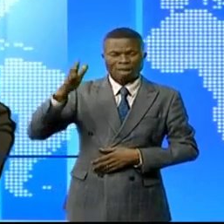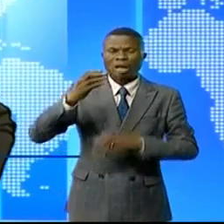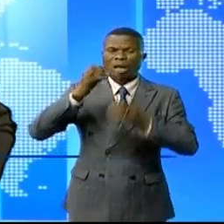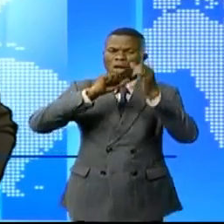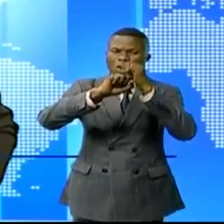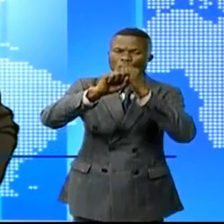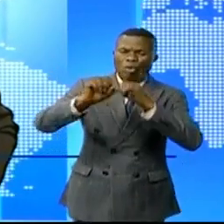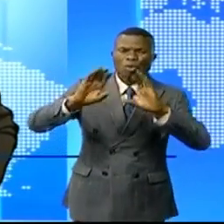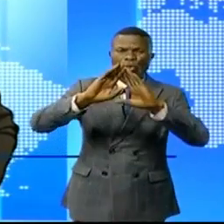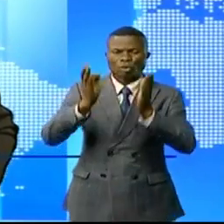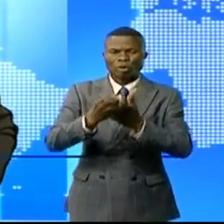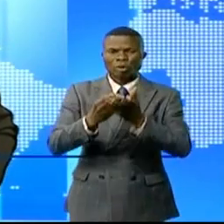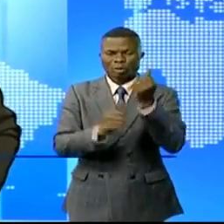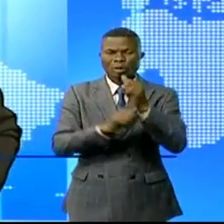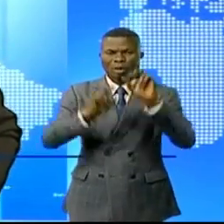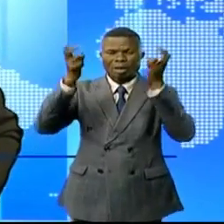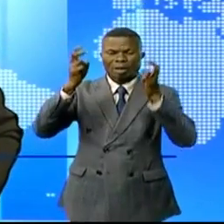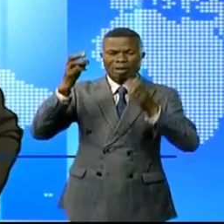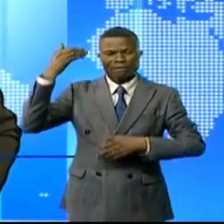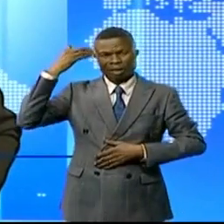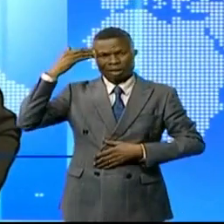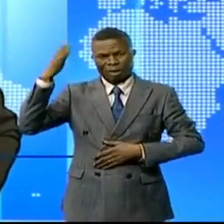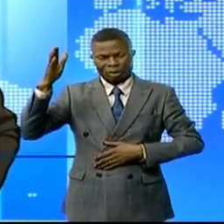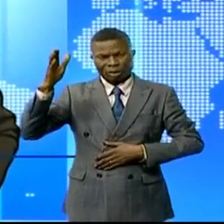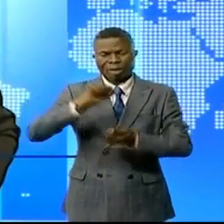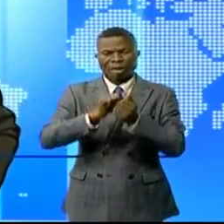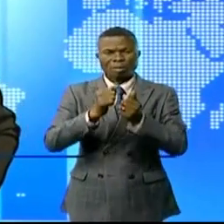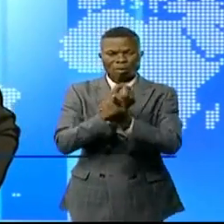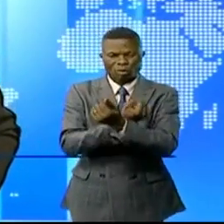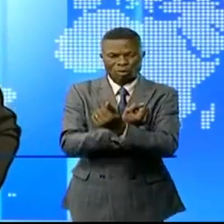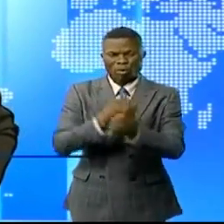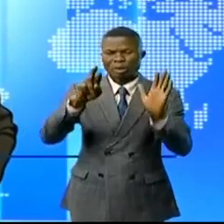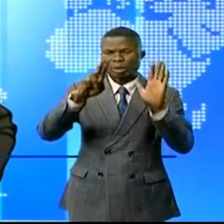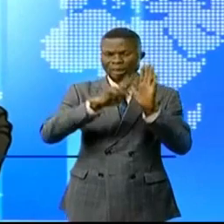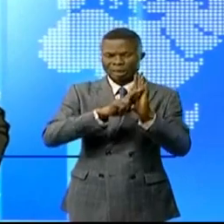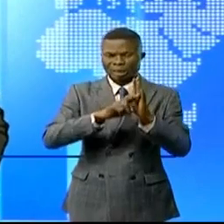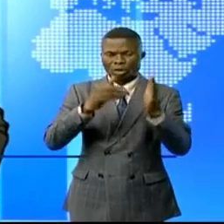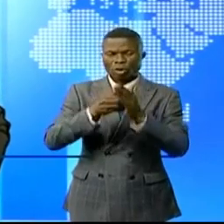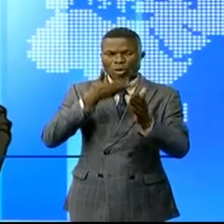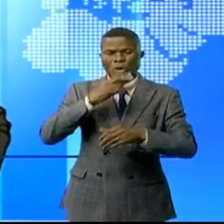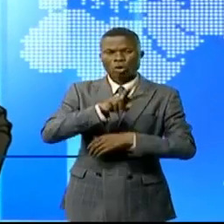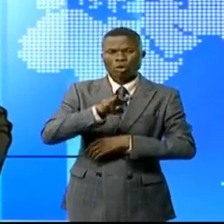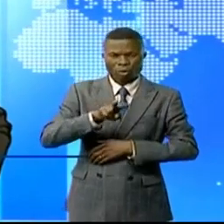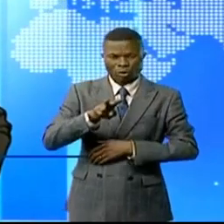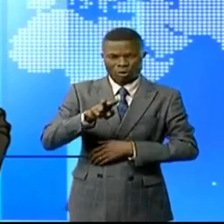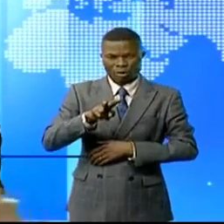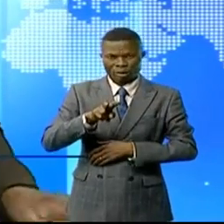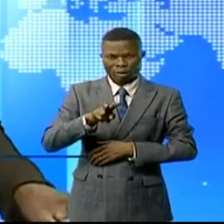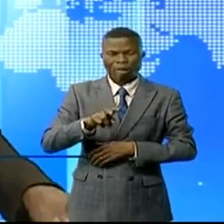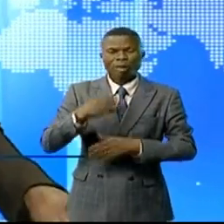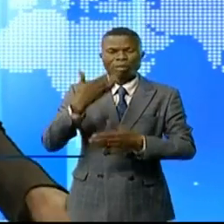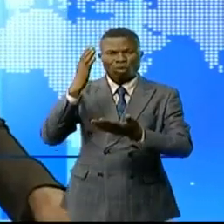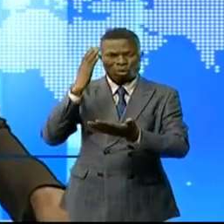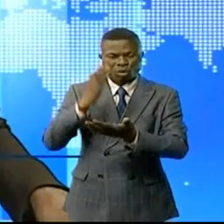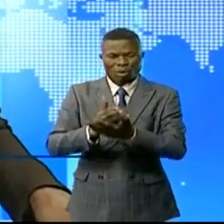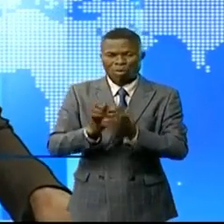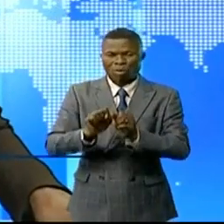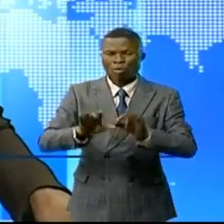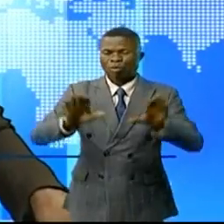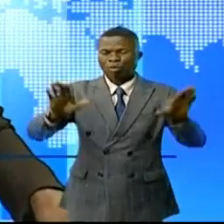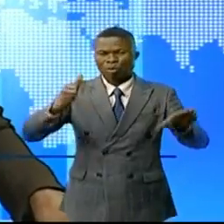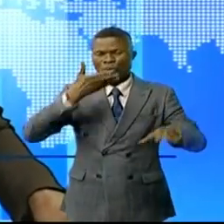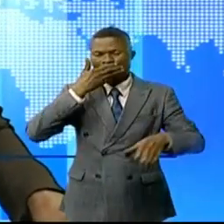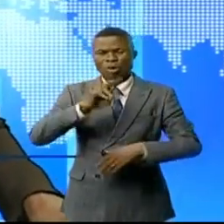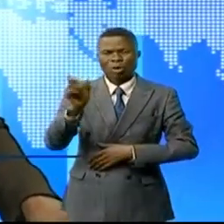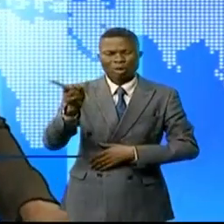la population de la ville de Mbandaka sur le respect strict des gestes barrières pour éviter la transmission du